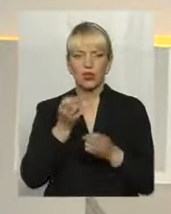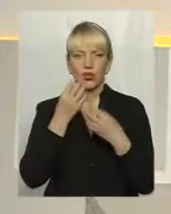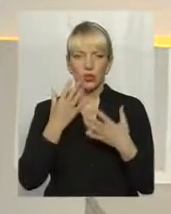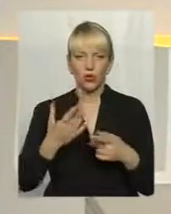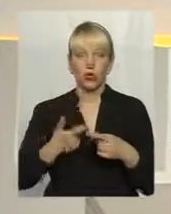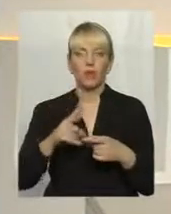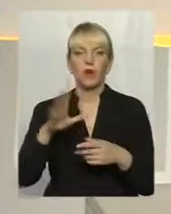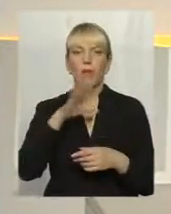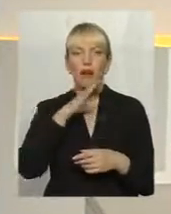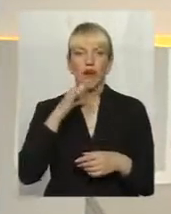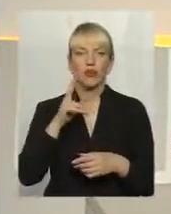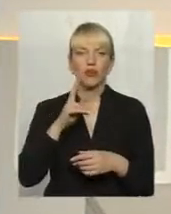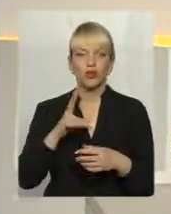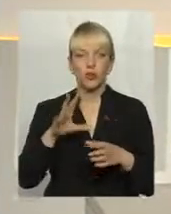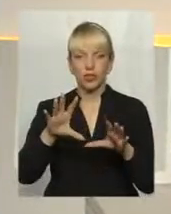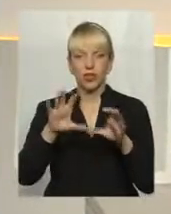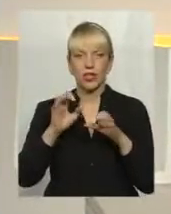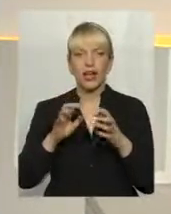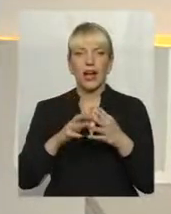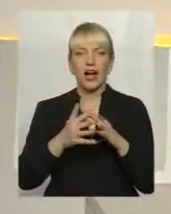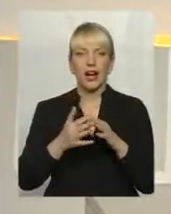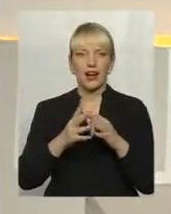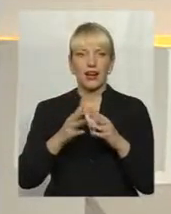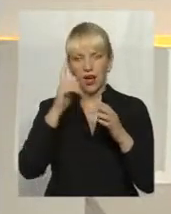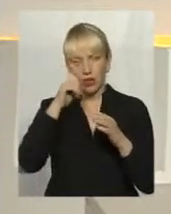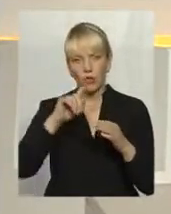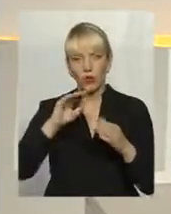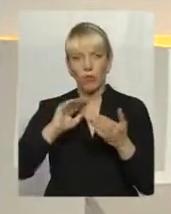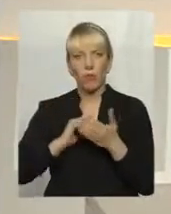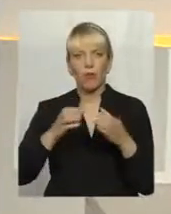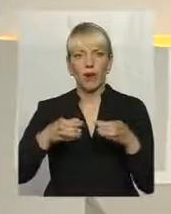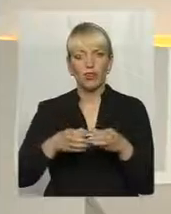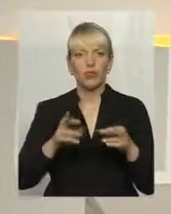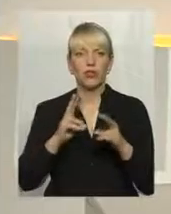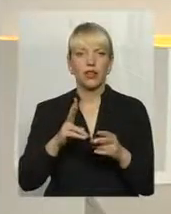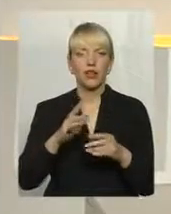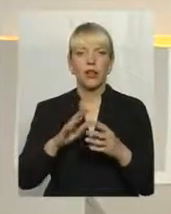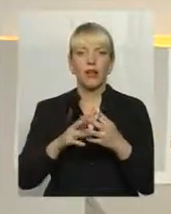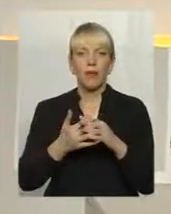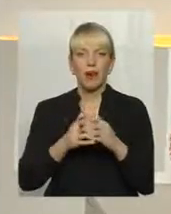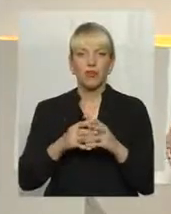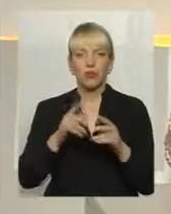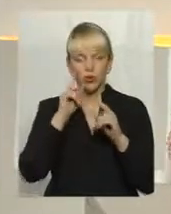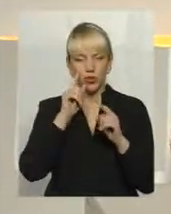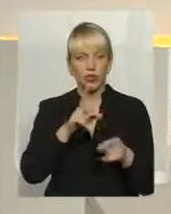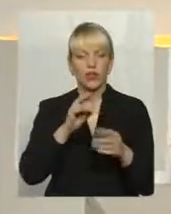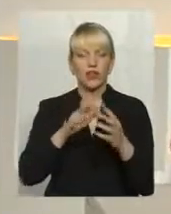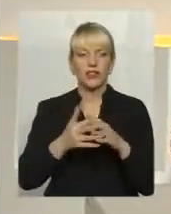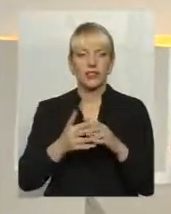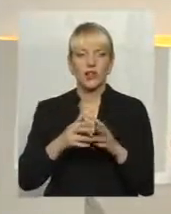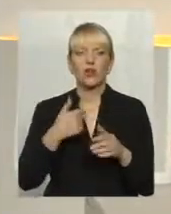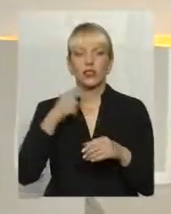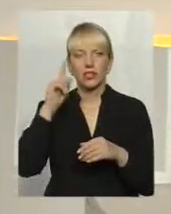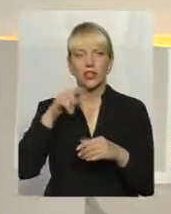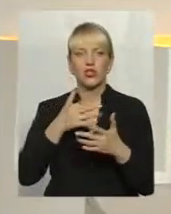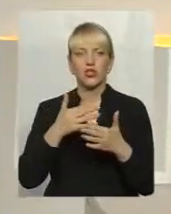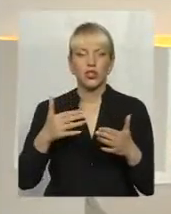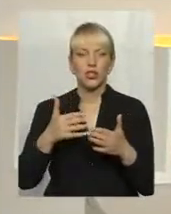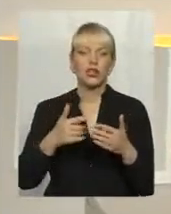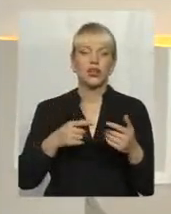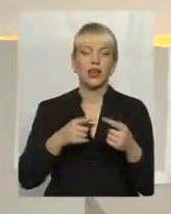аграрну партію як партію, орієнтовану значною мірою на село. Але ж ми знаємо, що дуже багато і з різних галузей